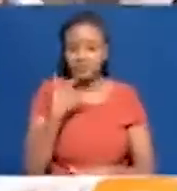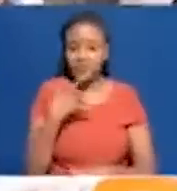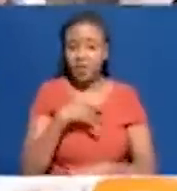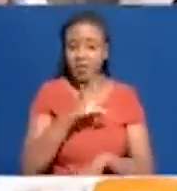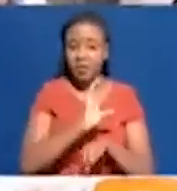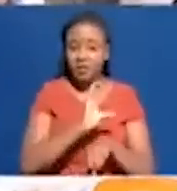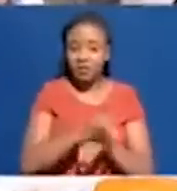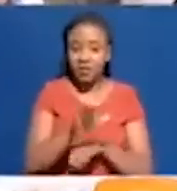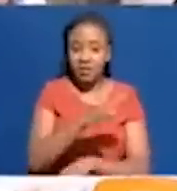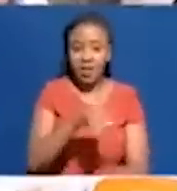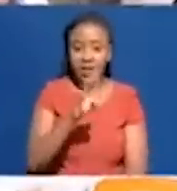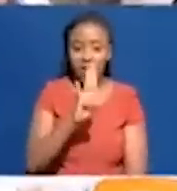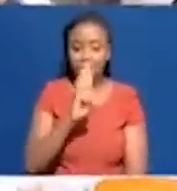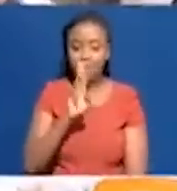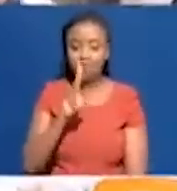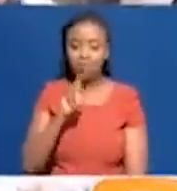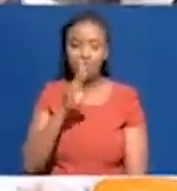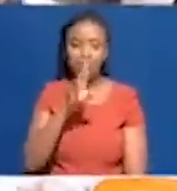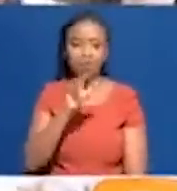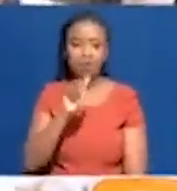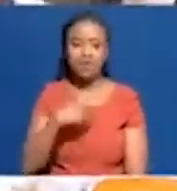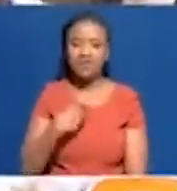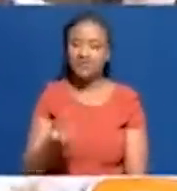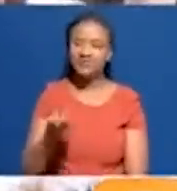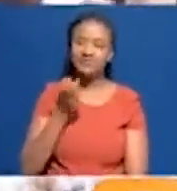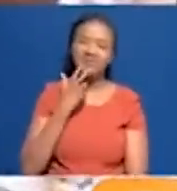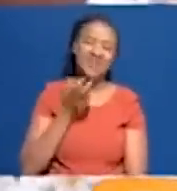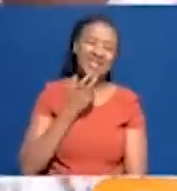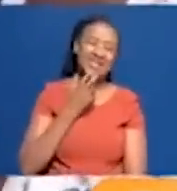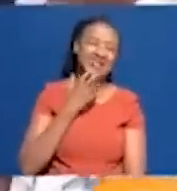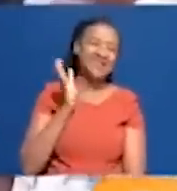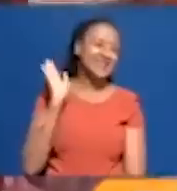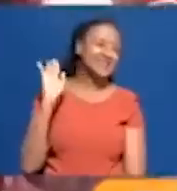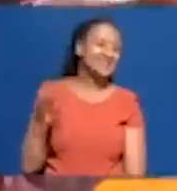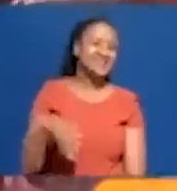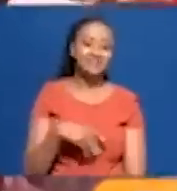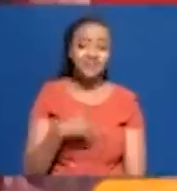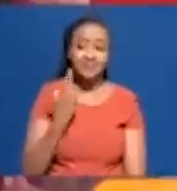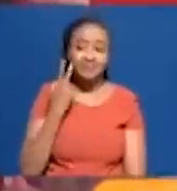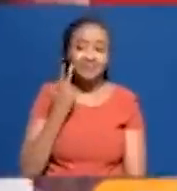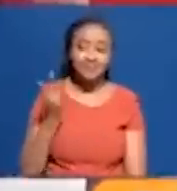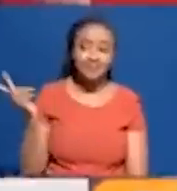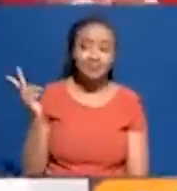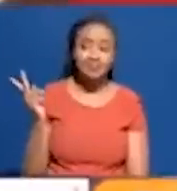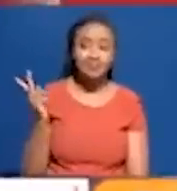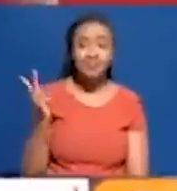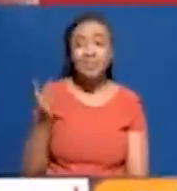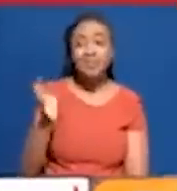Butula, laughed off the attempt, saying it is an exercise in futility.